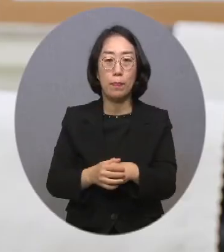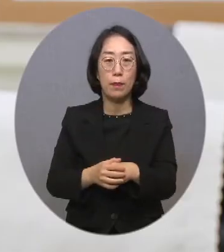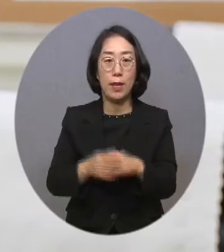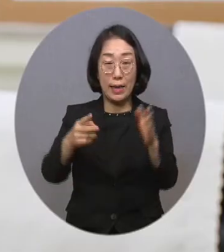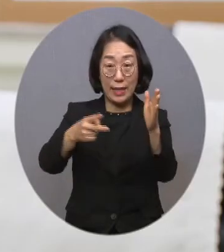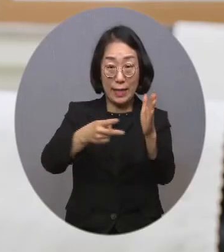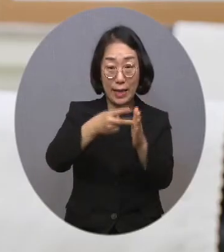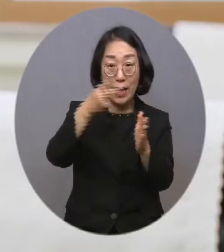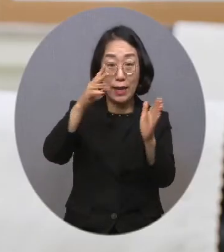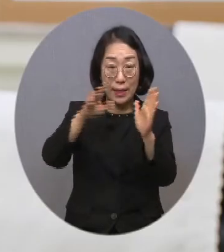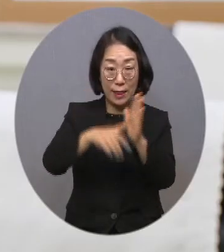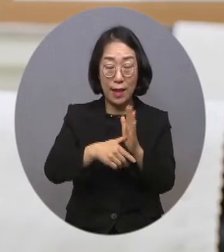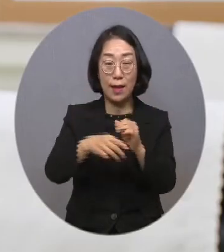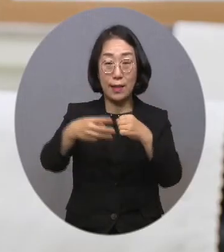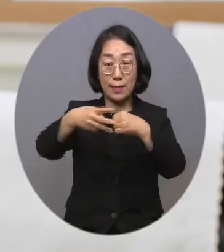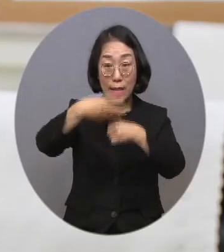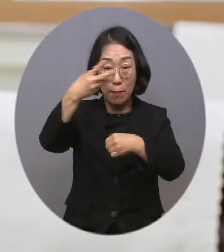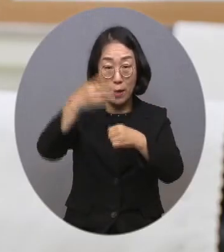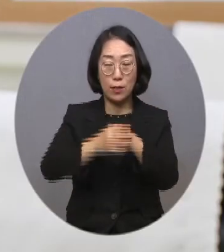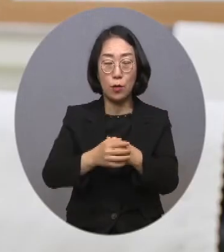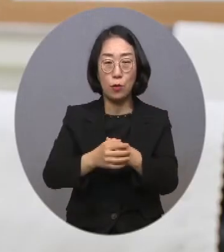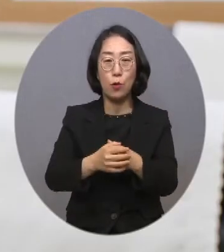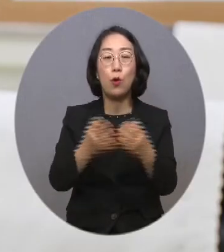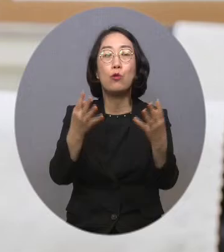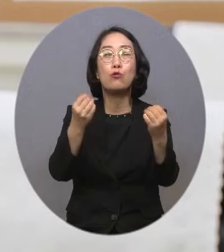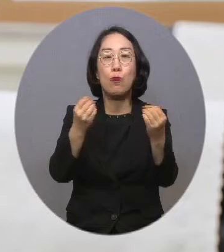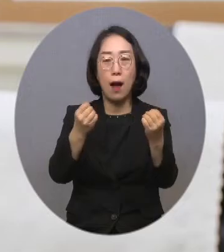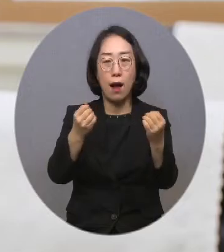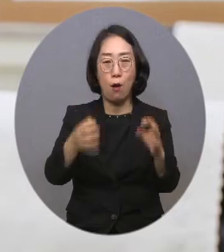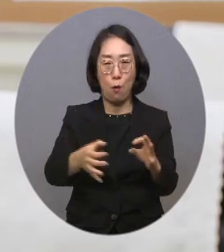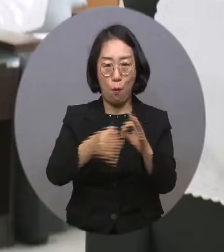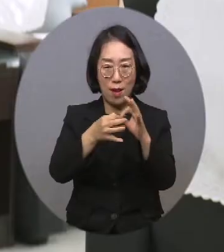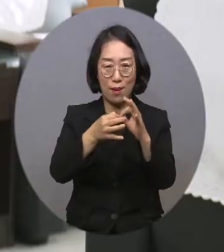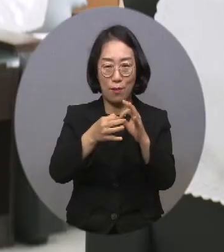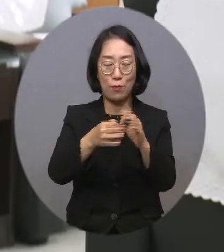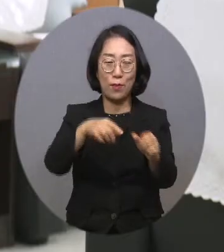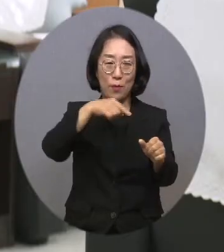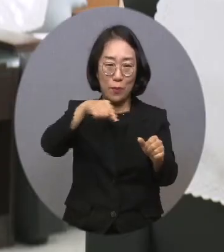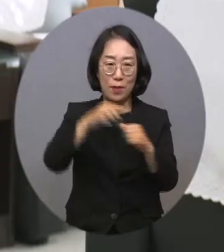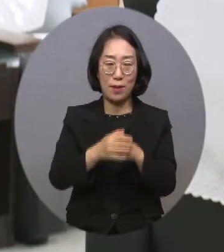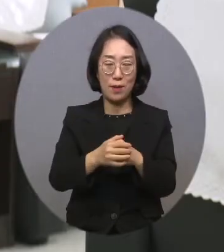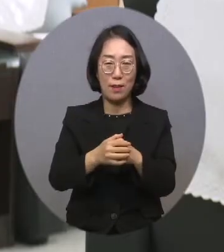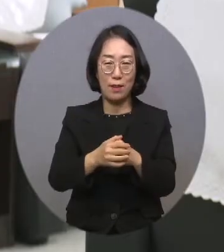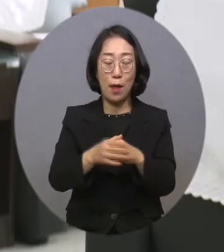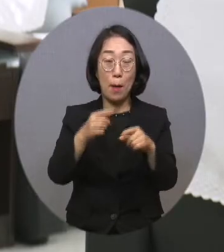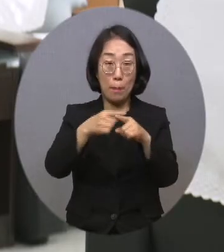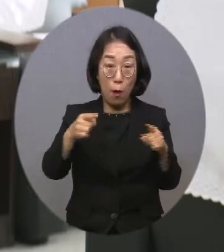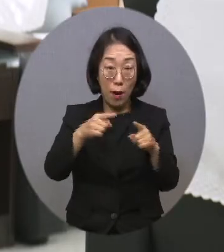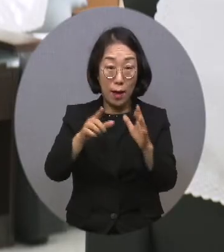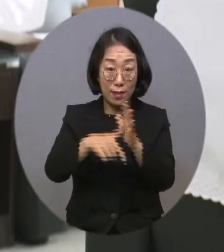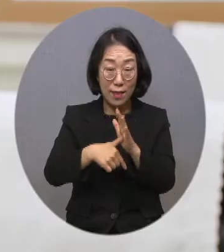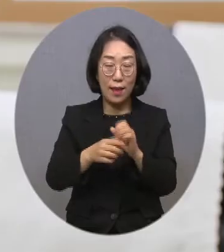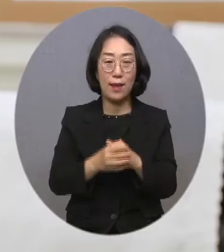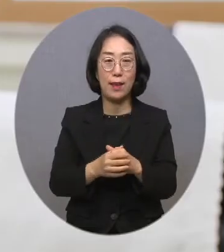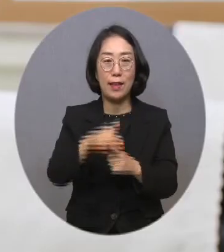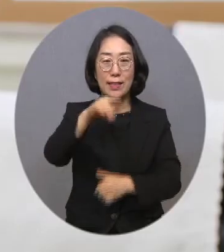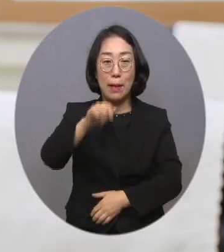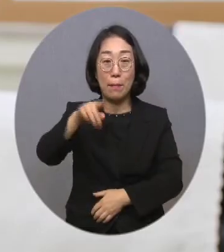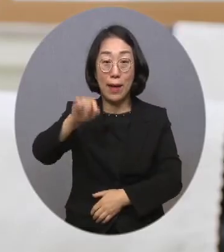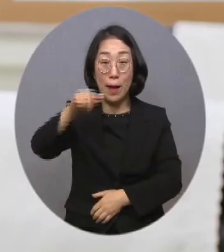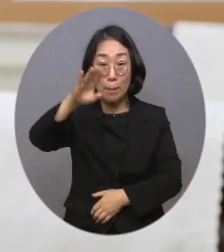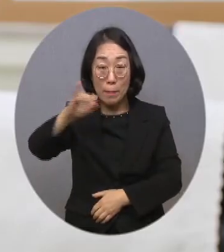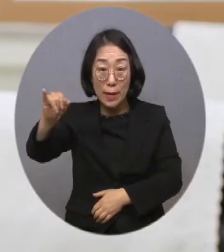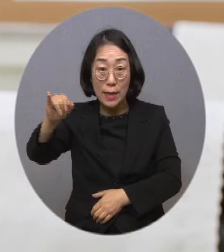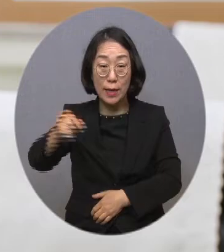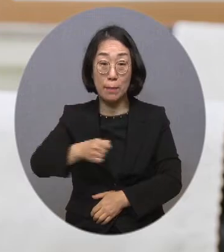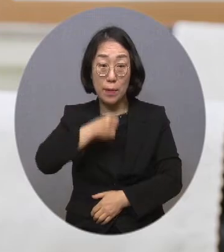올해 2학기에 3학년 수학과 실시한 수업입니다. 수행평가로 삼각비를 활용하여 경사로가